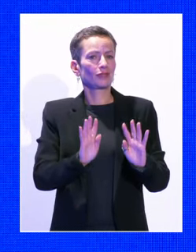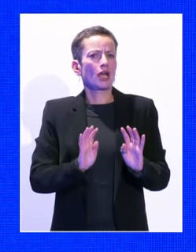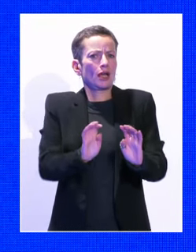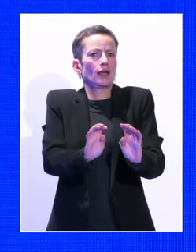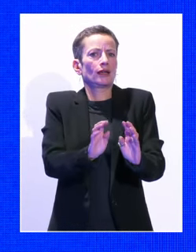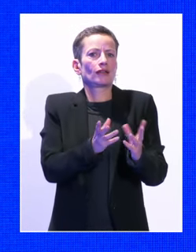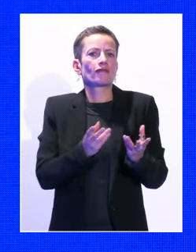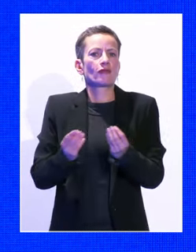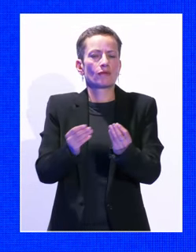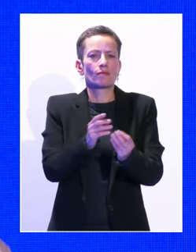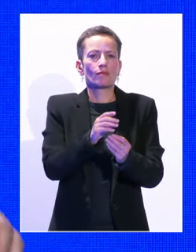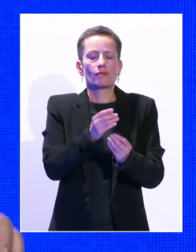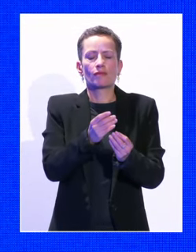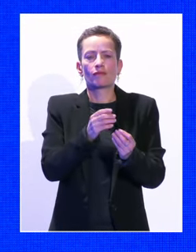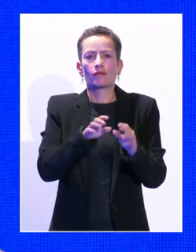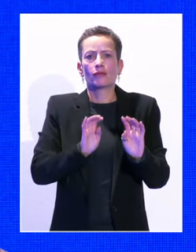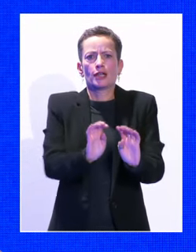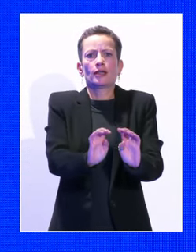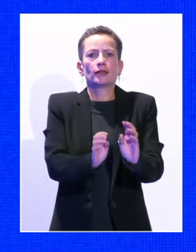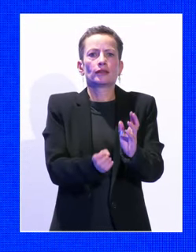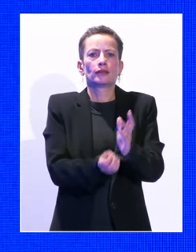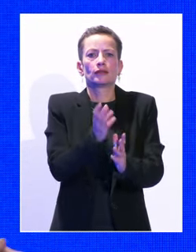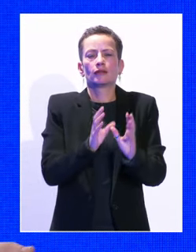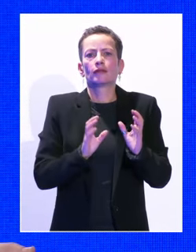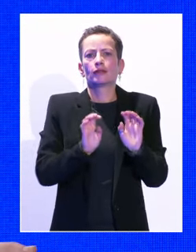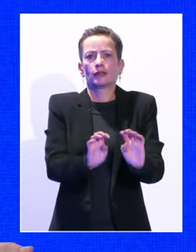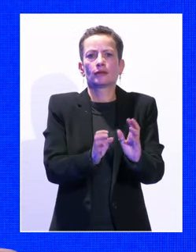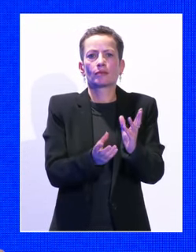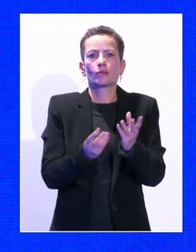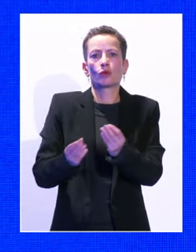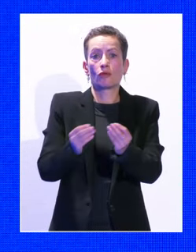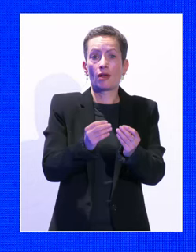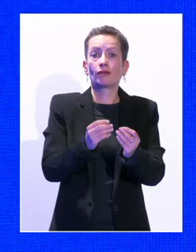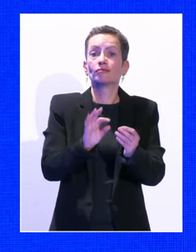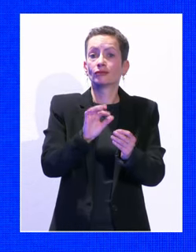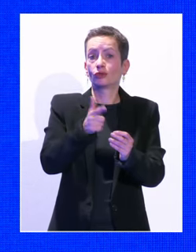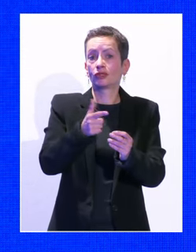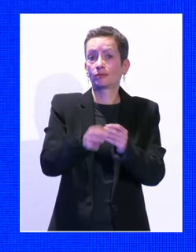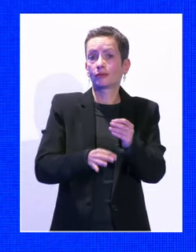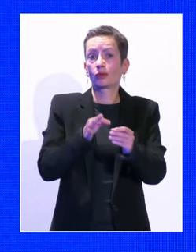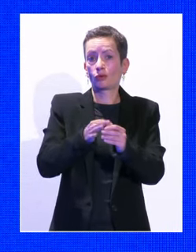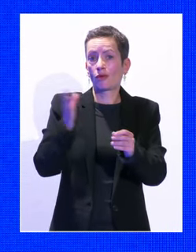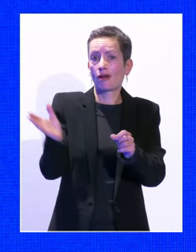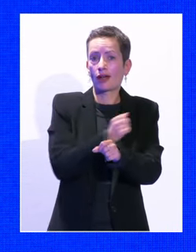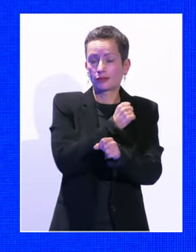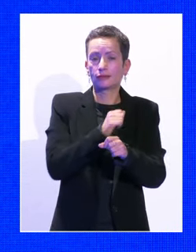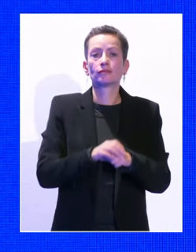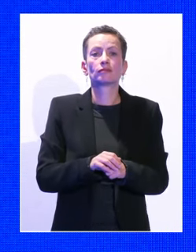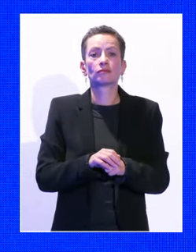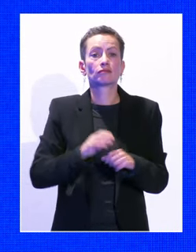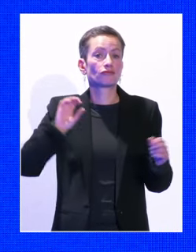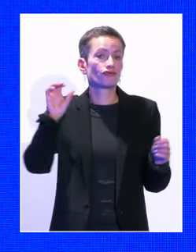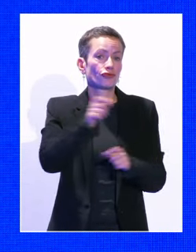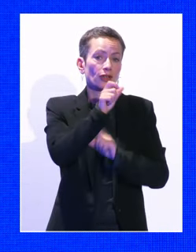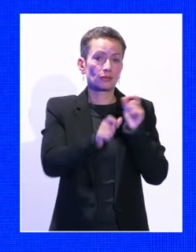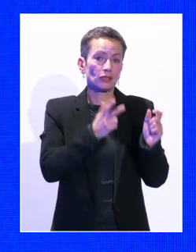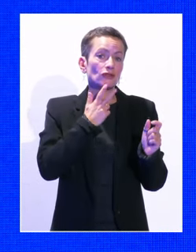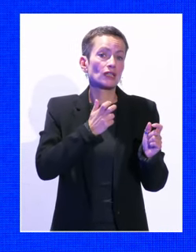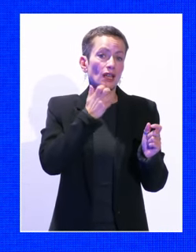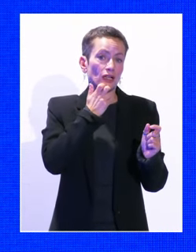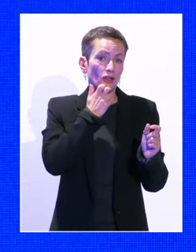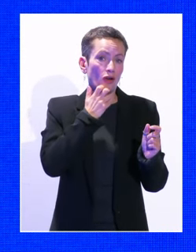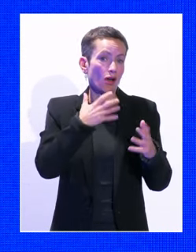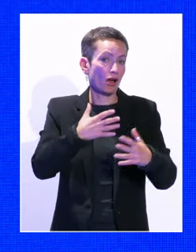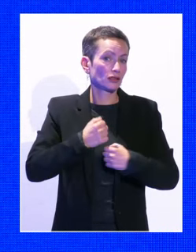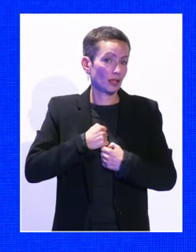gagné le deuxième tour, chacun des électeurs acceptant de soutenir le candidat opposé au